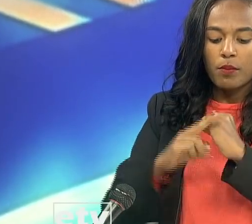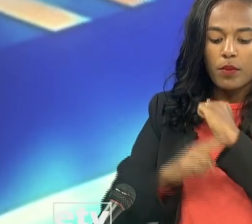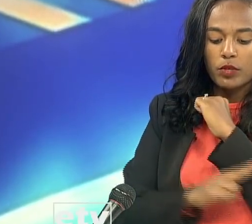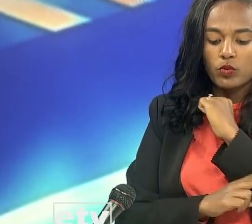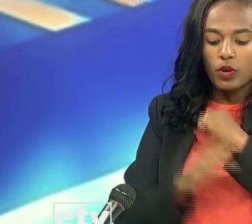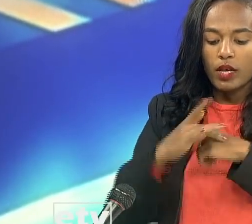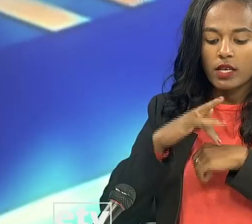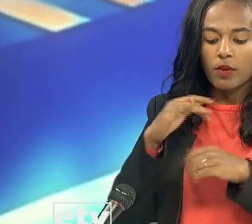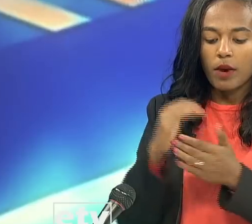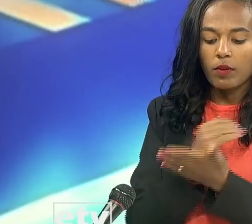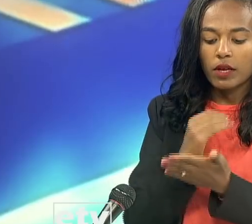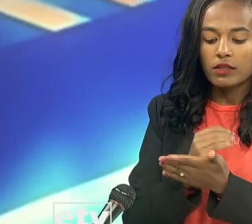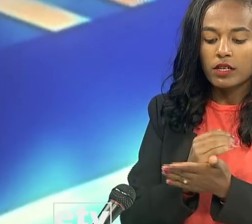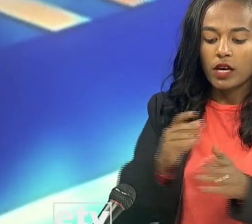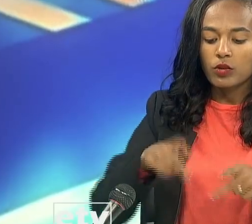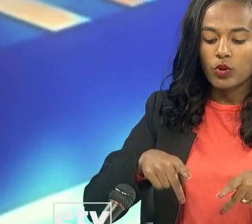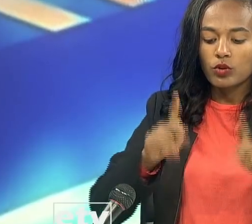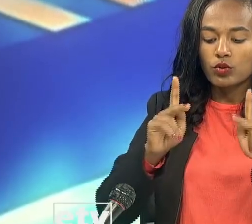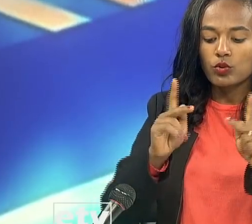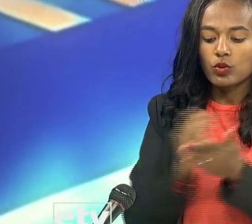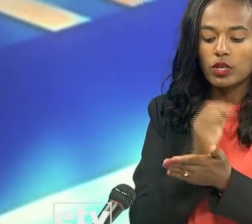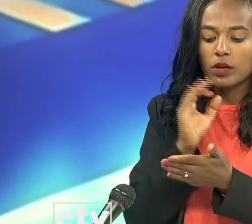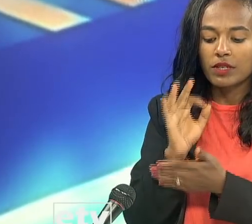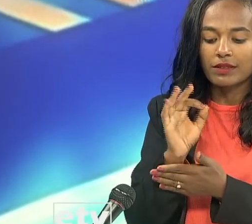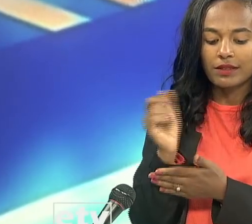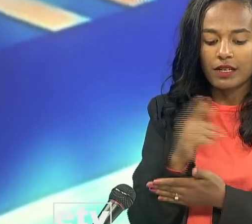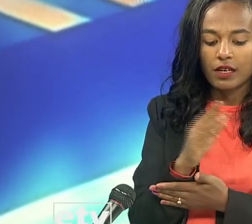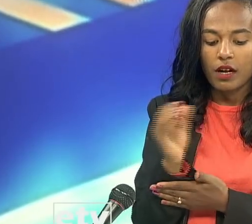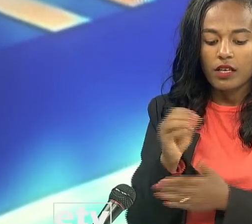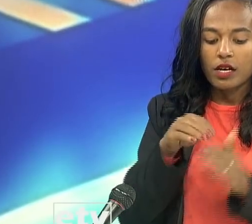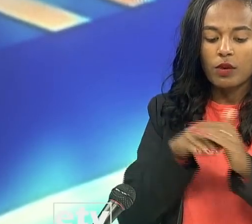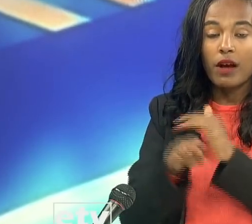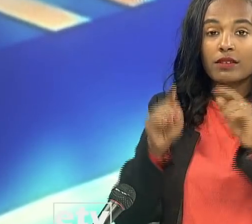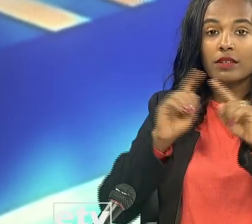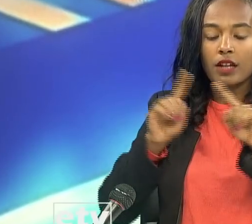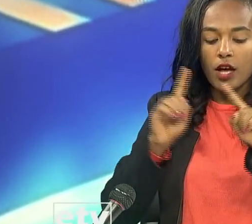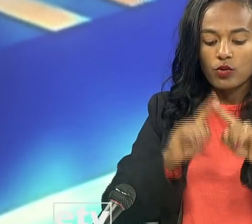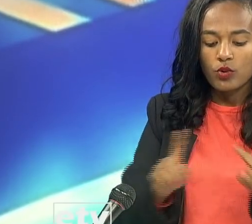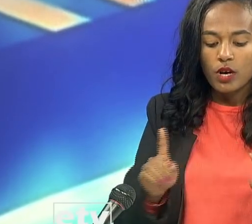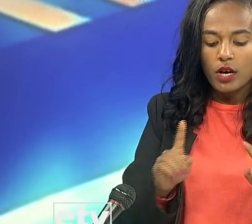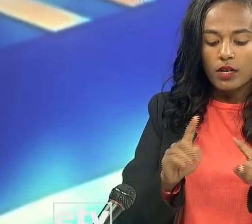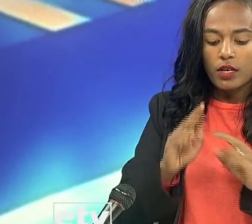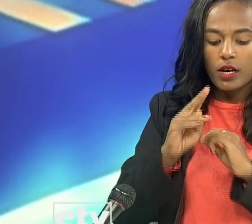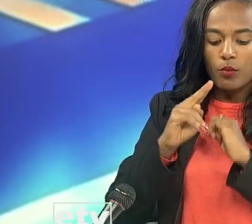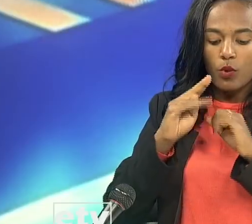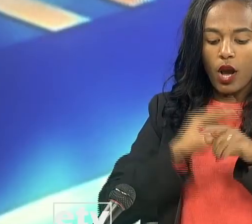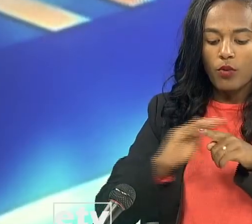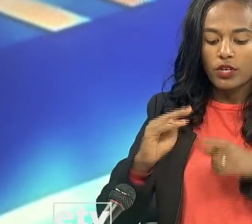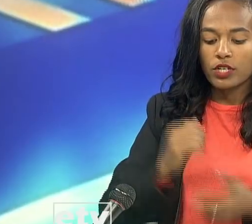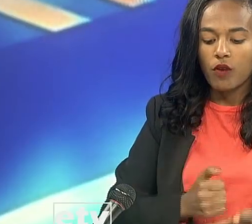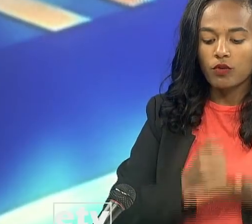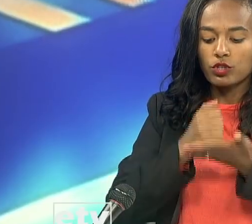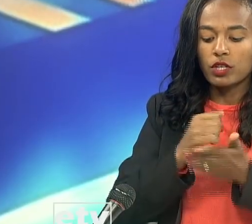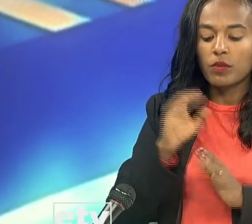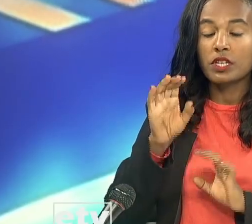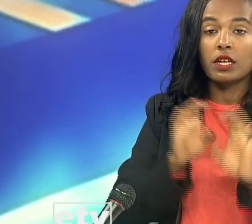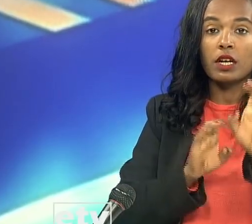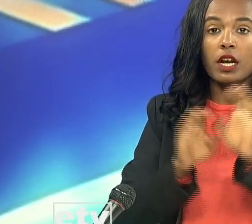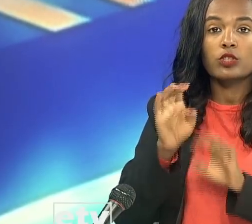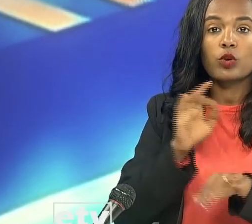የስንዴ መስኖ ላይ የማርማት የአርሶ አደሮቹ የምርጥ ዘርና የግብዓት የተለያዩ የሙያዊ